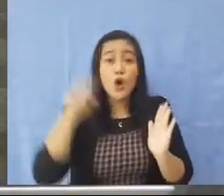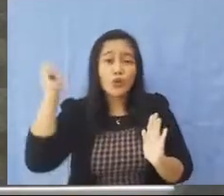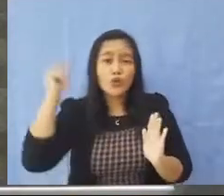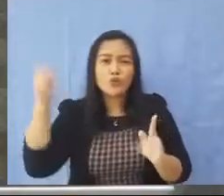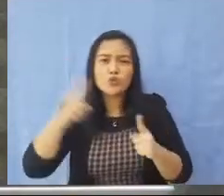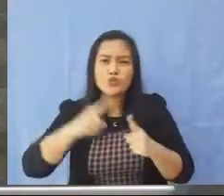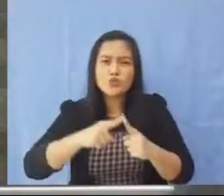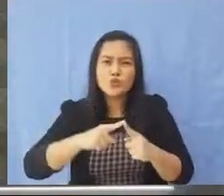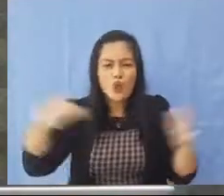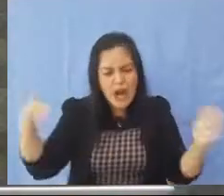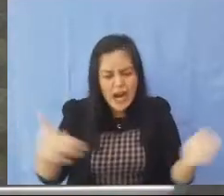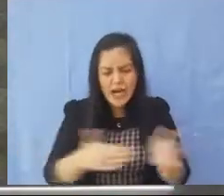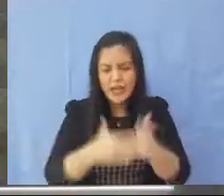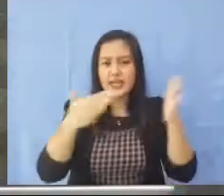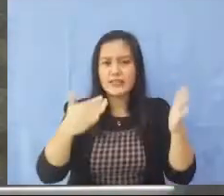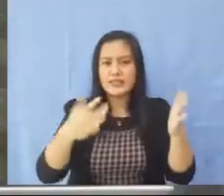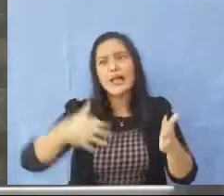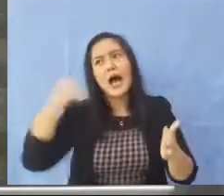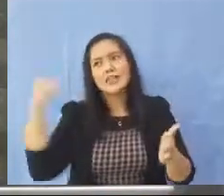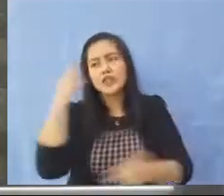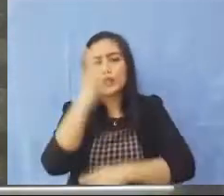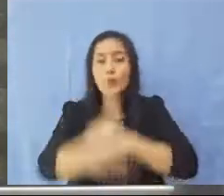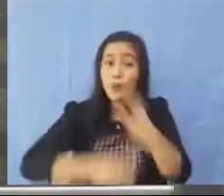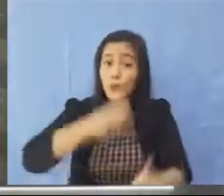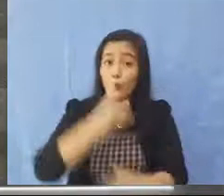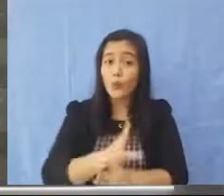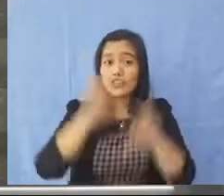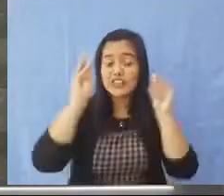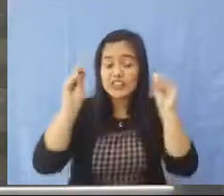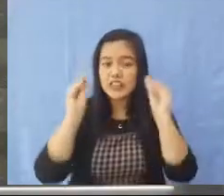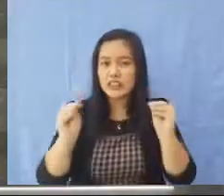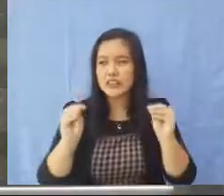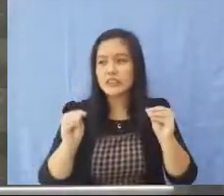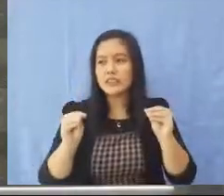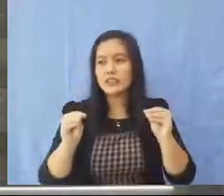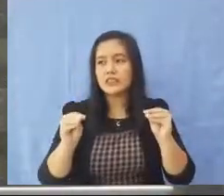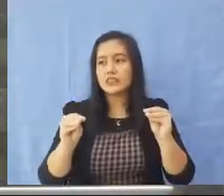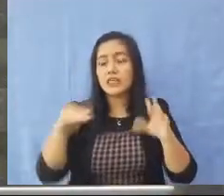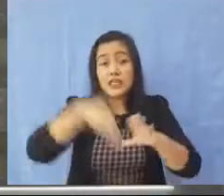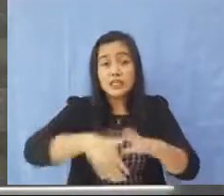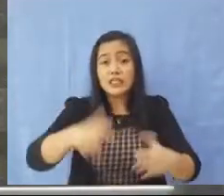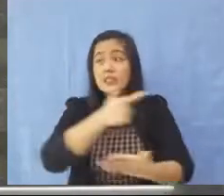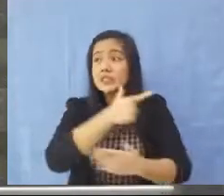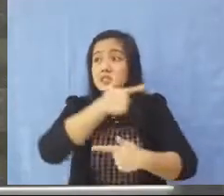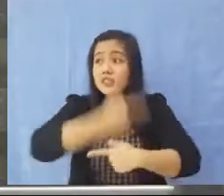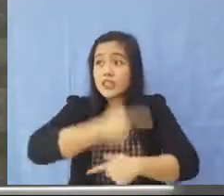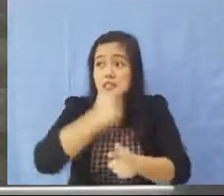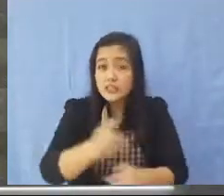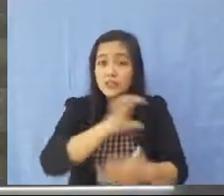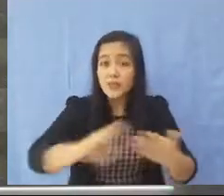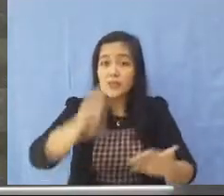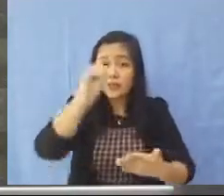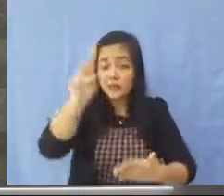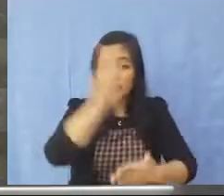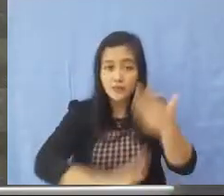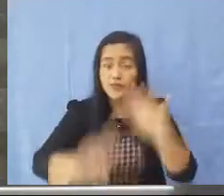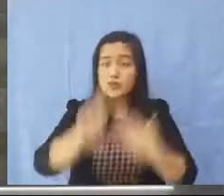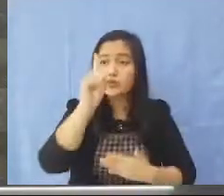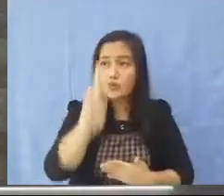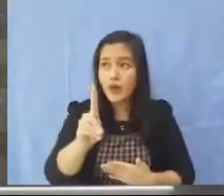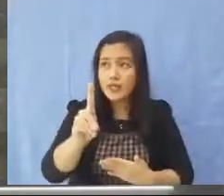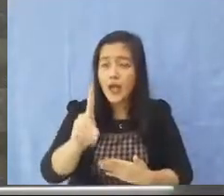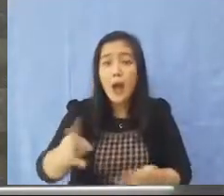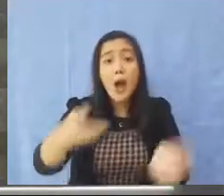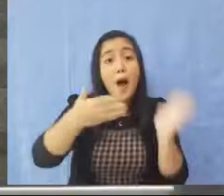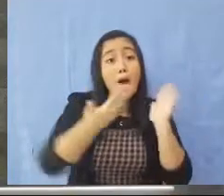Refutation statement. See, because sa Genesis chapter 1 verse 1, makikita na natin kung sino lumikha. Sa Genesis